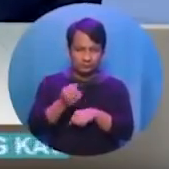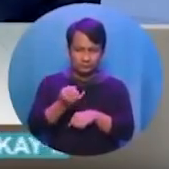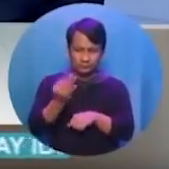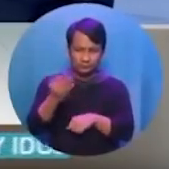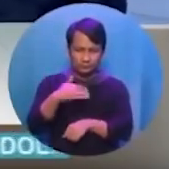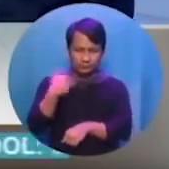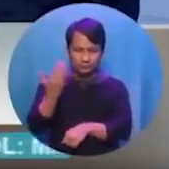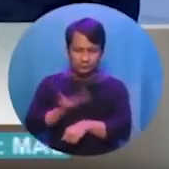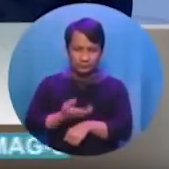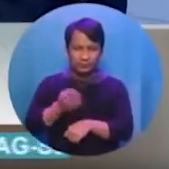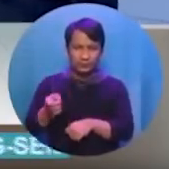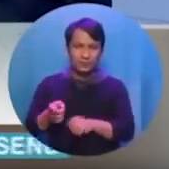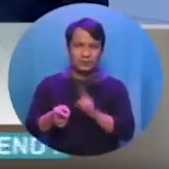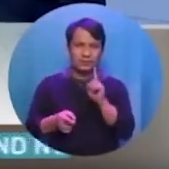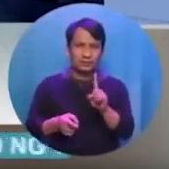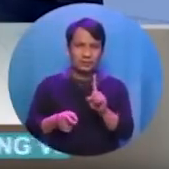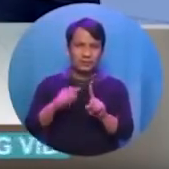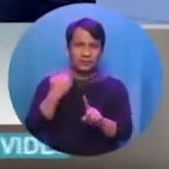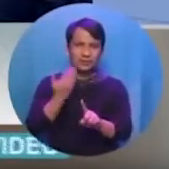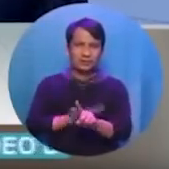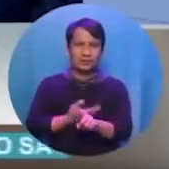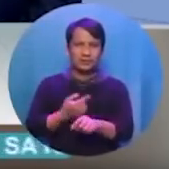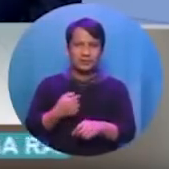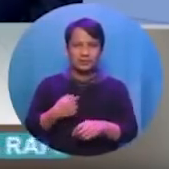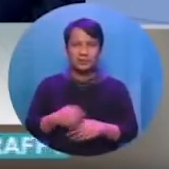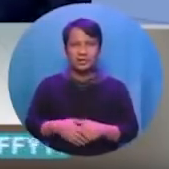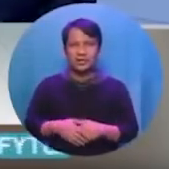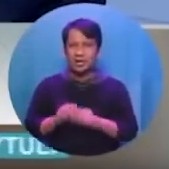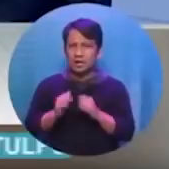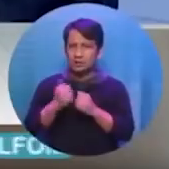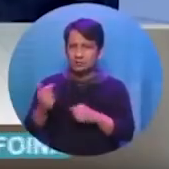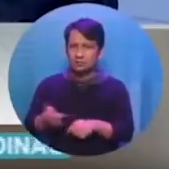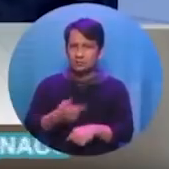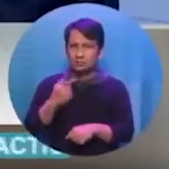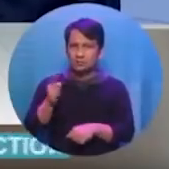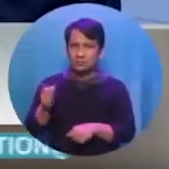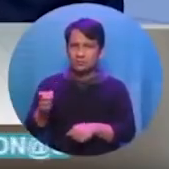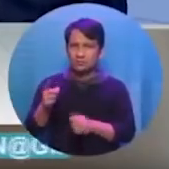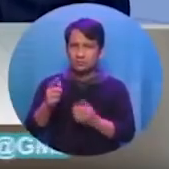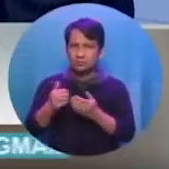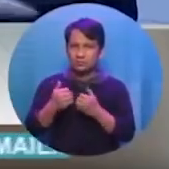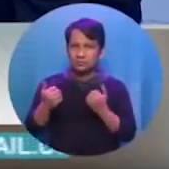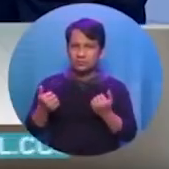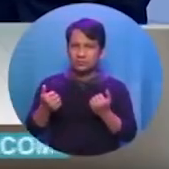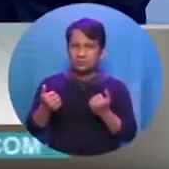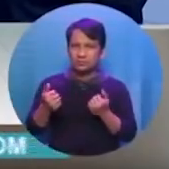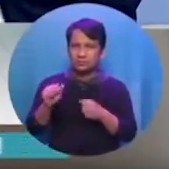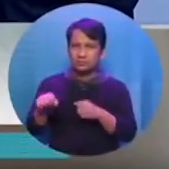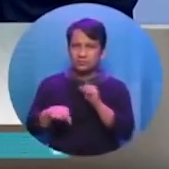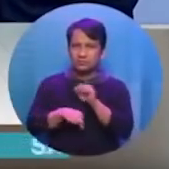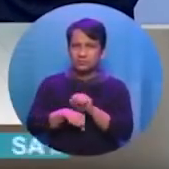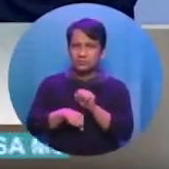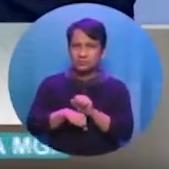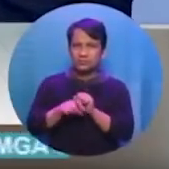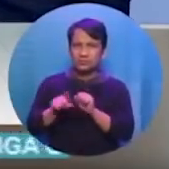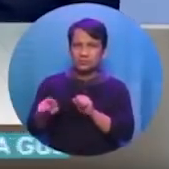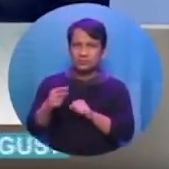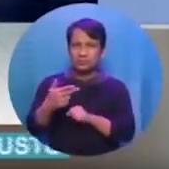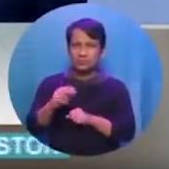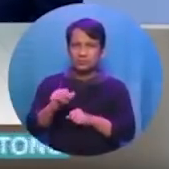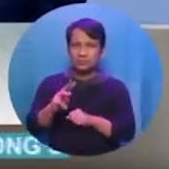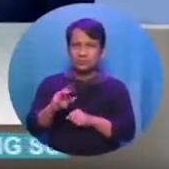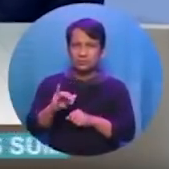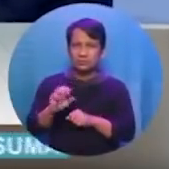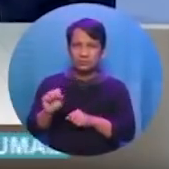anak nyo? Isa lang po. Okay. Gano'n kayo katagal sa, ano po, sa Hawaii?